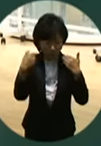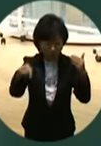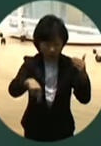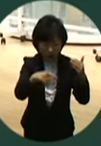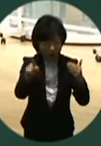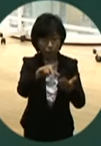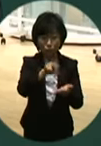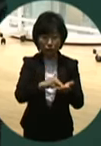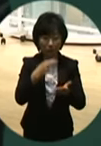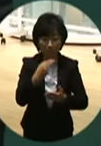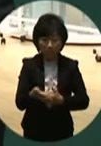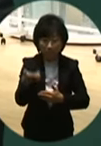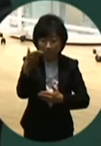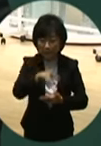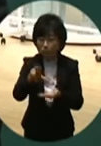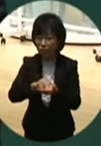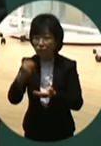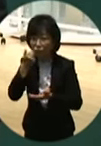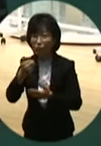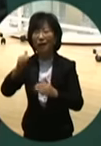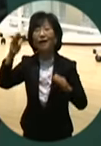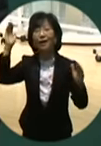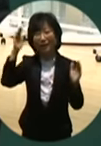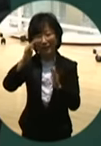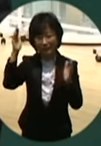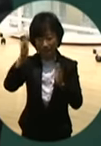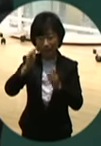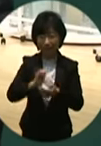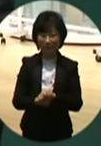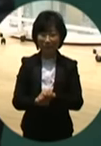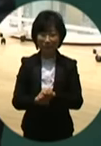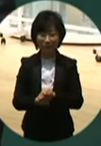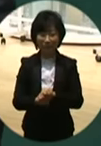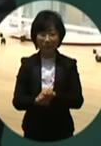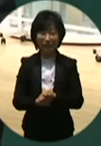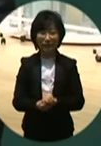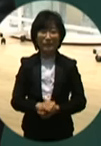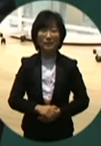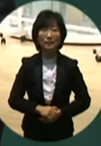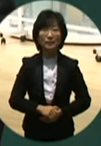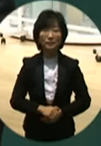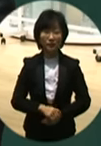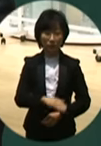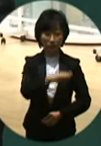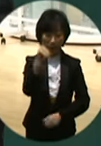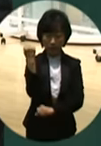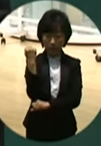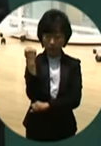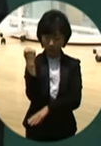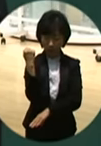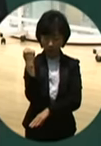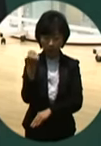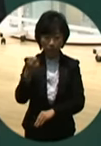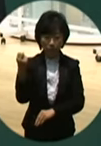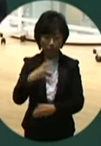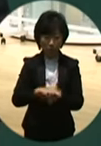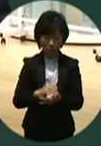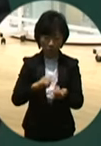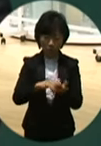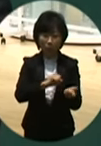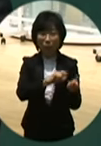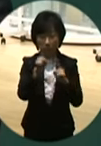fault because they were correctly teaching the Bible. 예, 뭔가 우리가 지금 근본과 정말로 회복해야 될 것과 이 학을